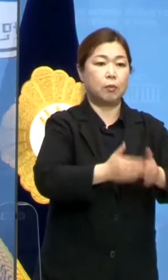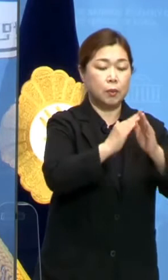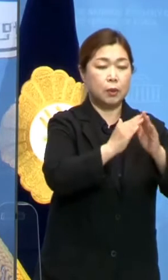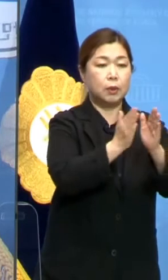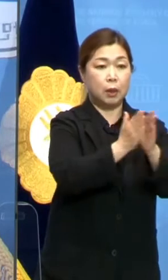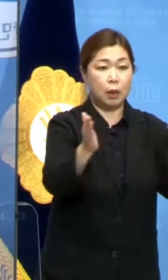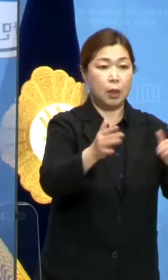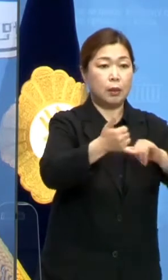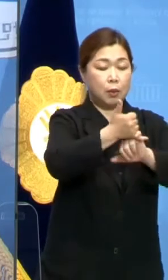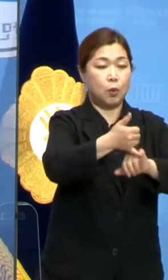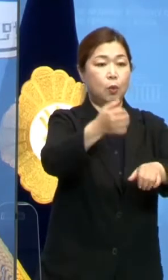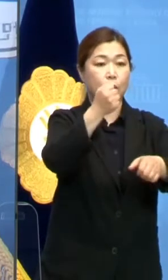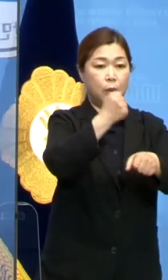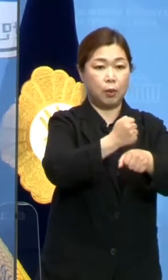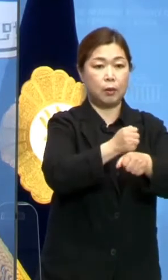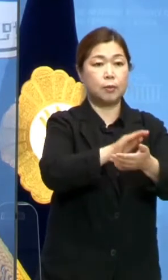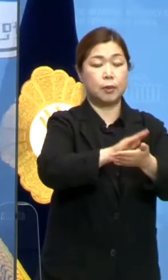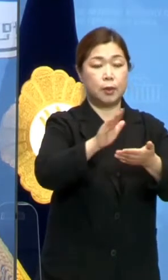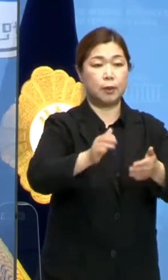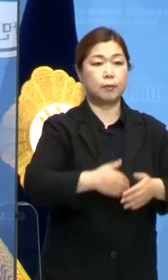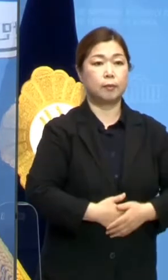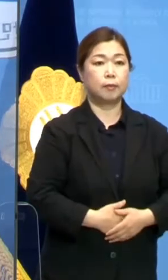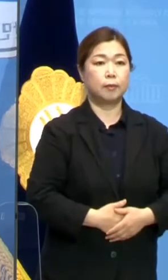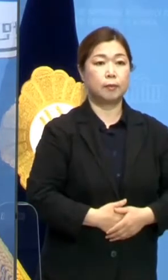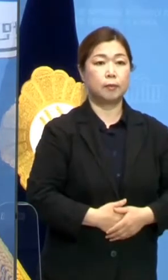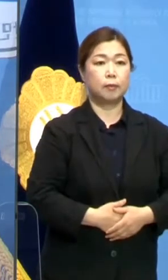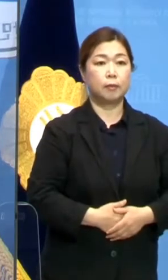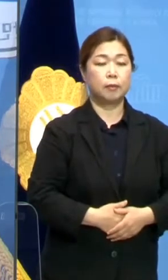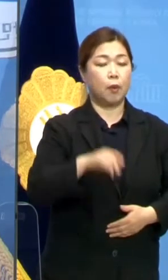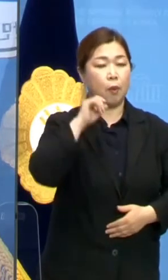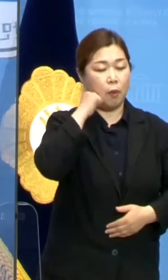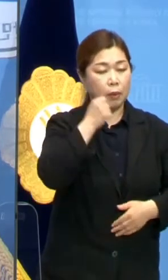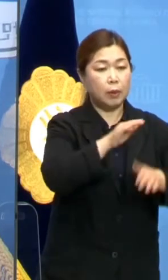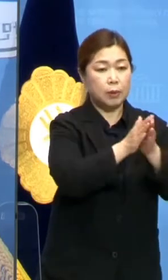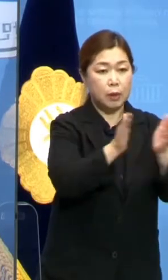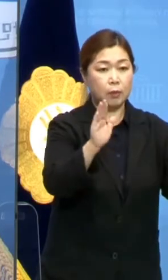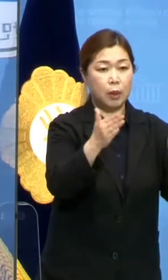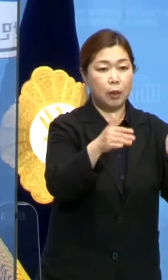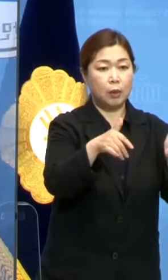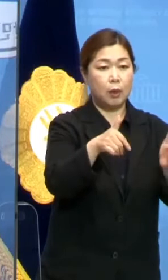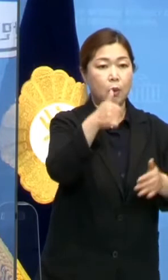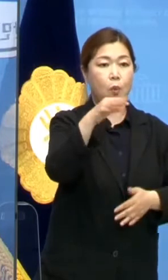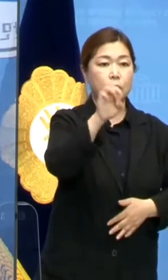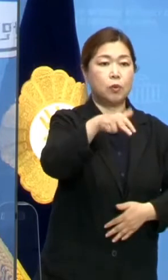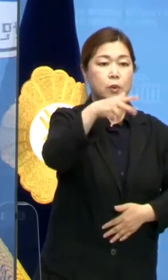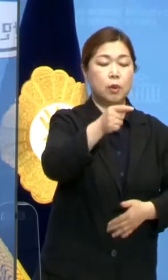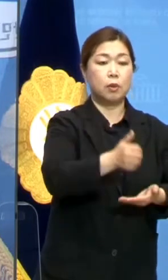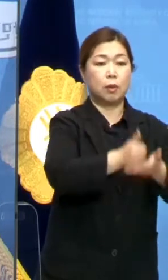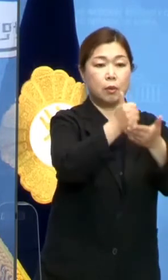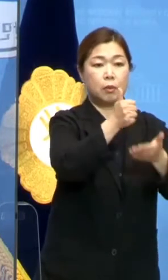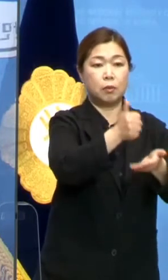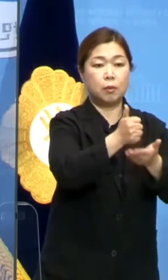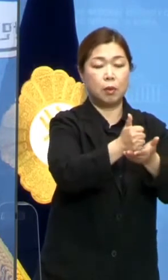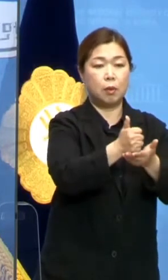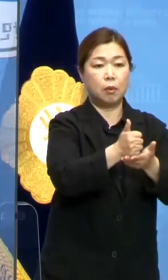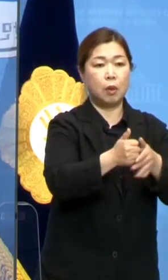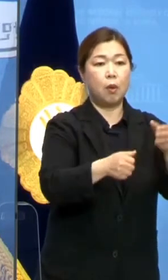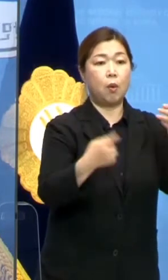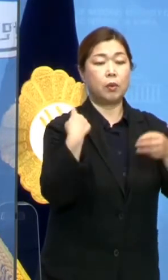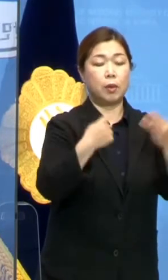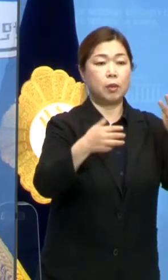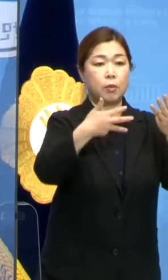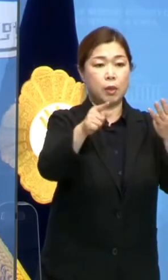약속은 반드시 지킬 것이다. 어렵사리 출범한 공수처장 후보 추천위원회가 어제 3차